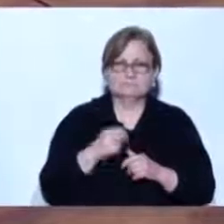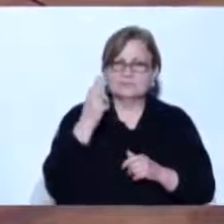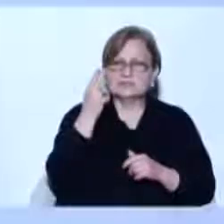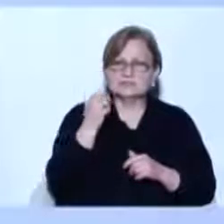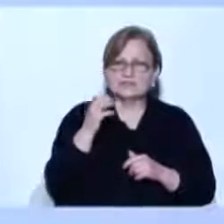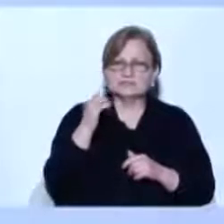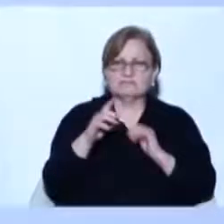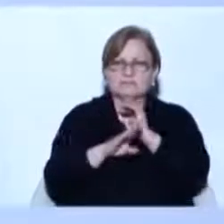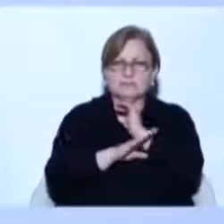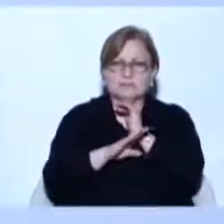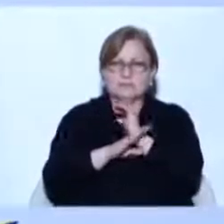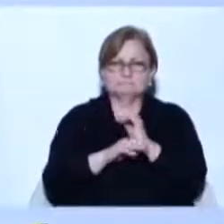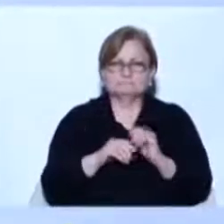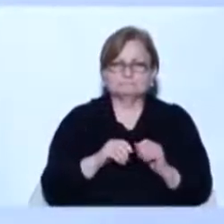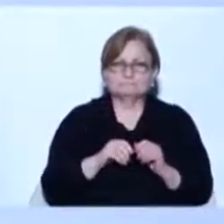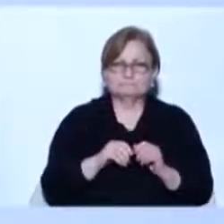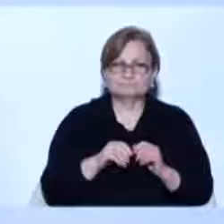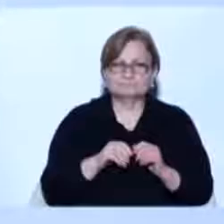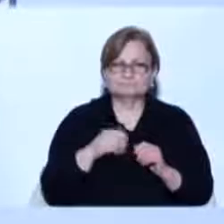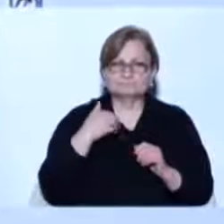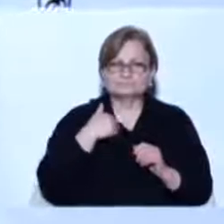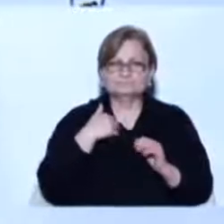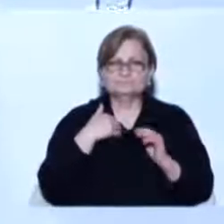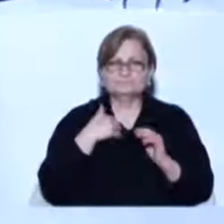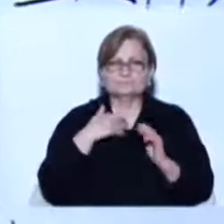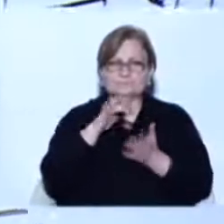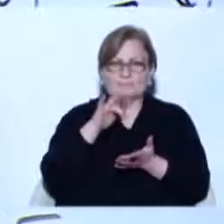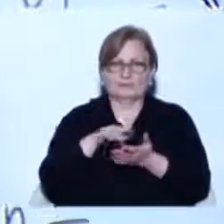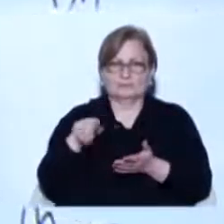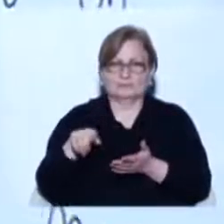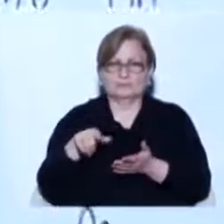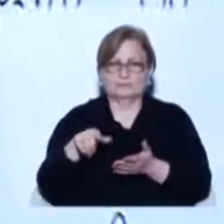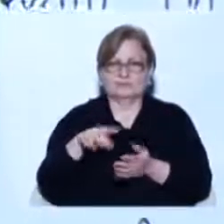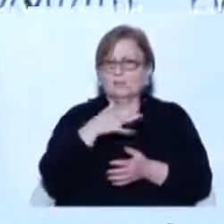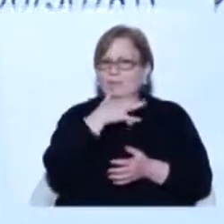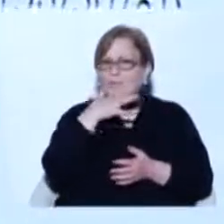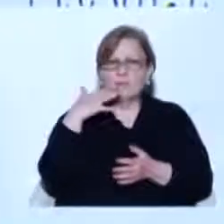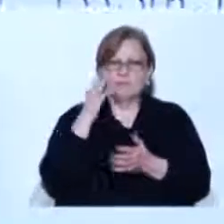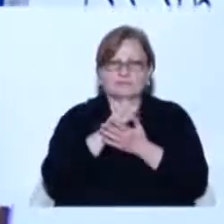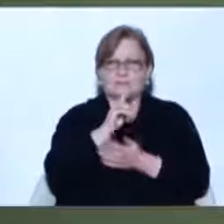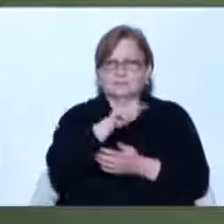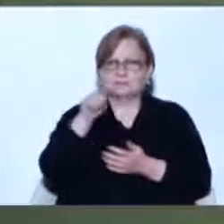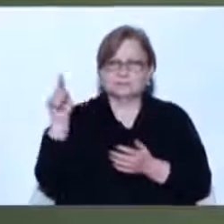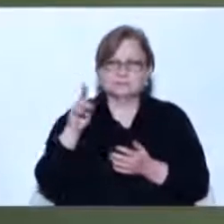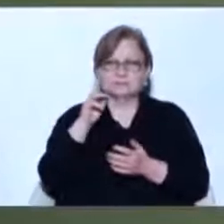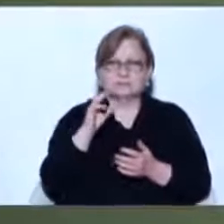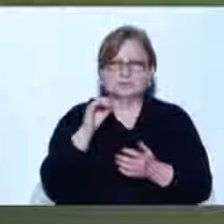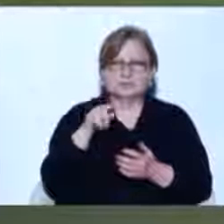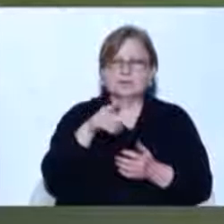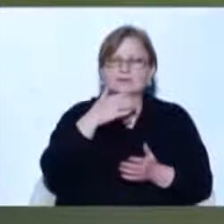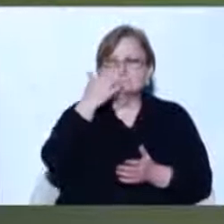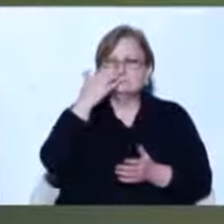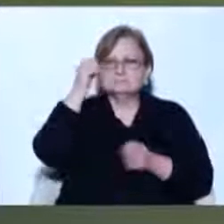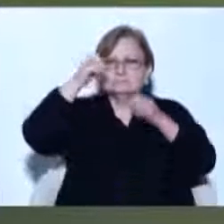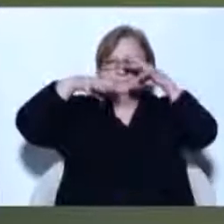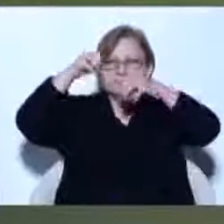ცაცხვის ხე. ჩემს ეზოში, ქალაქში, ძალიან ბევრი ცაცხვის ხე დგას. მას